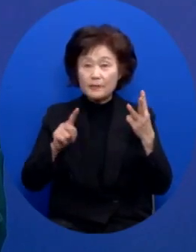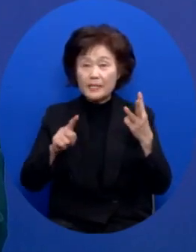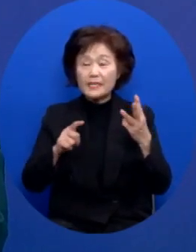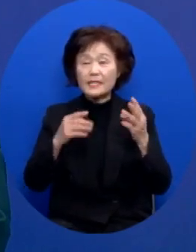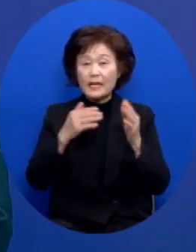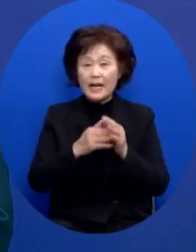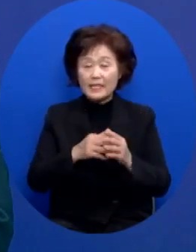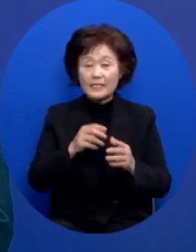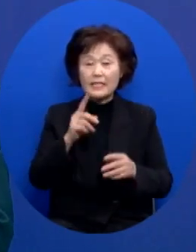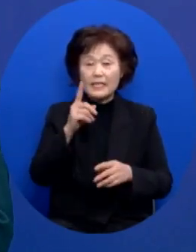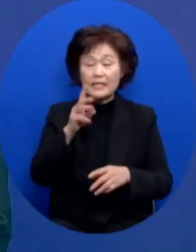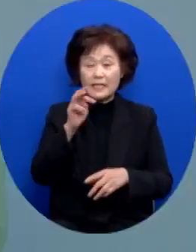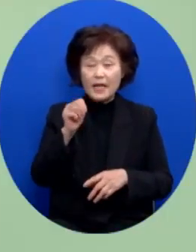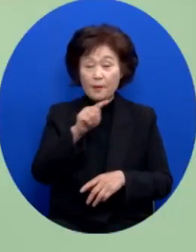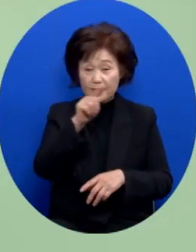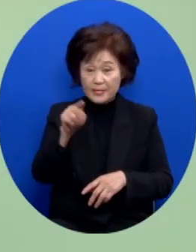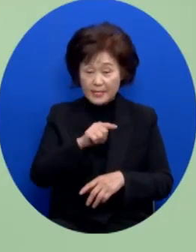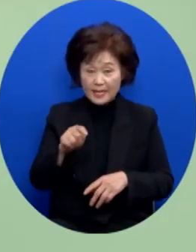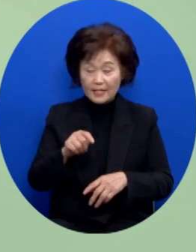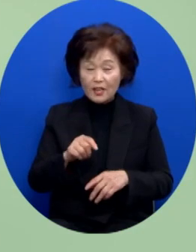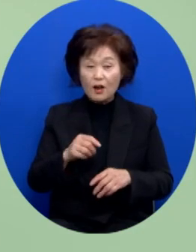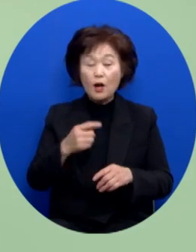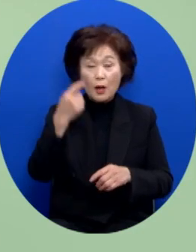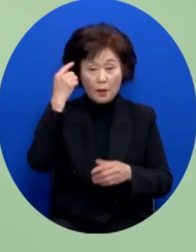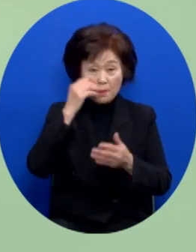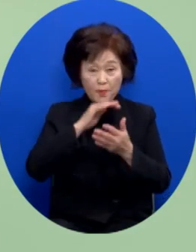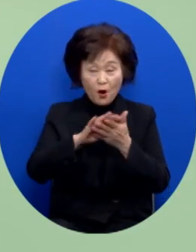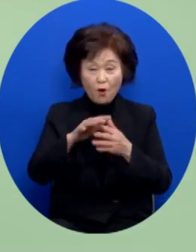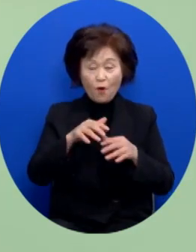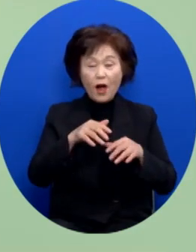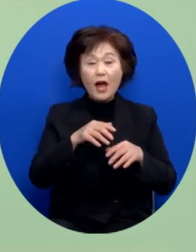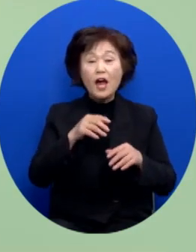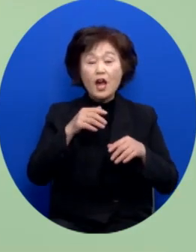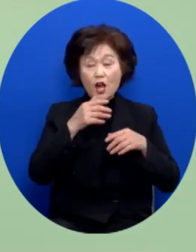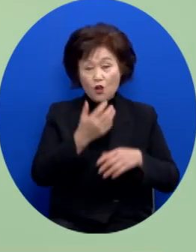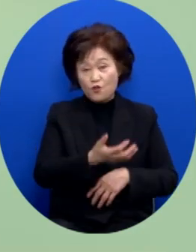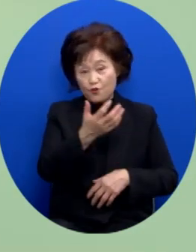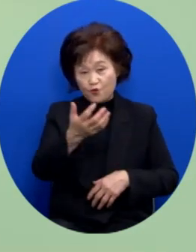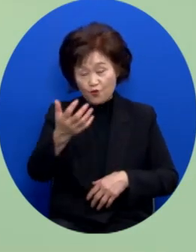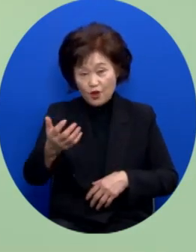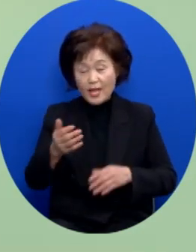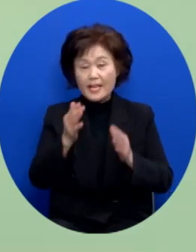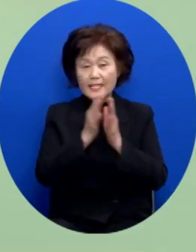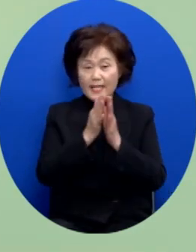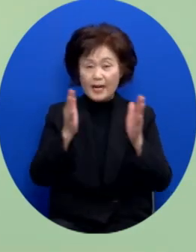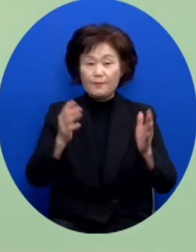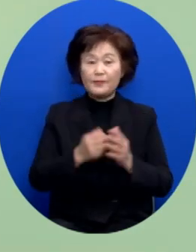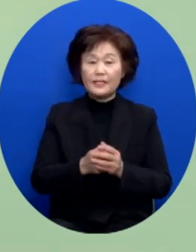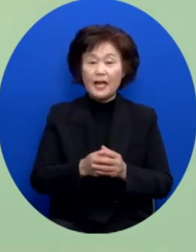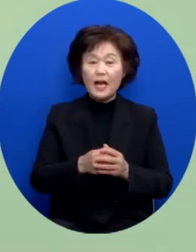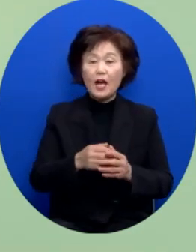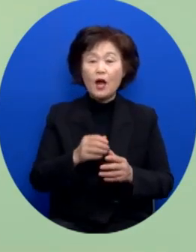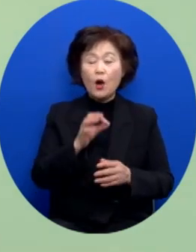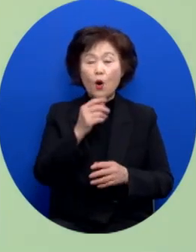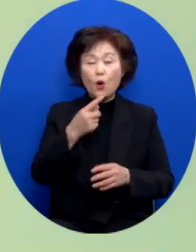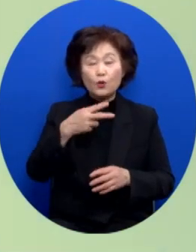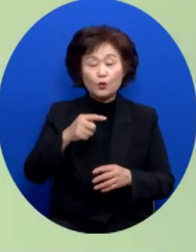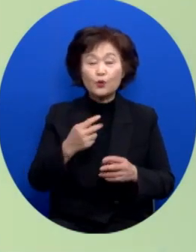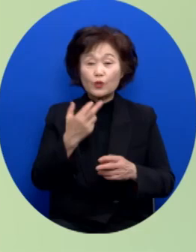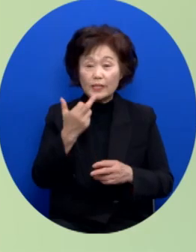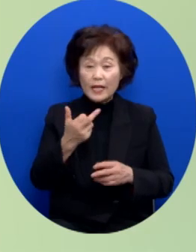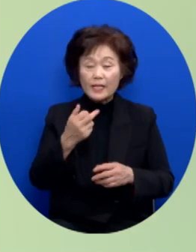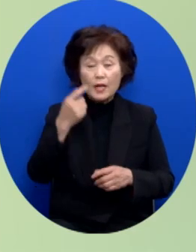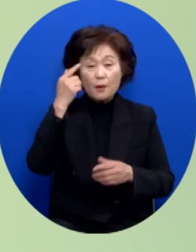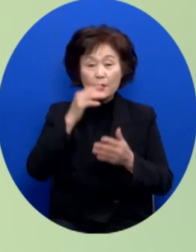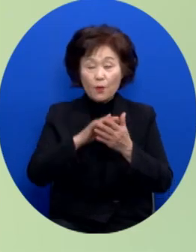순례를 진행합니다 DMG 평화 순례는 29일 오두산 통일 전망대를 시작으로